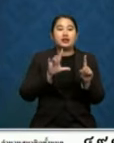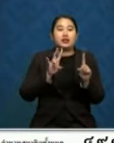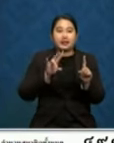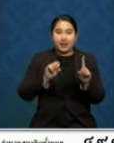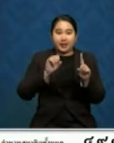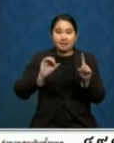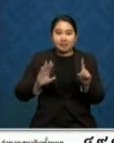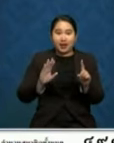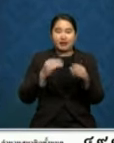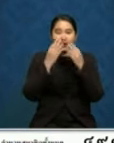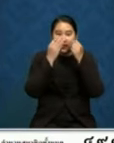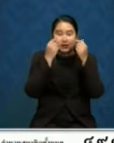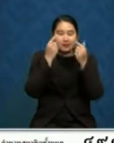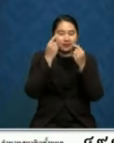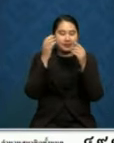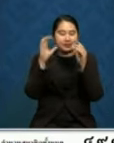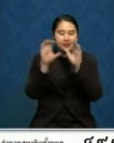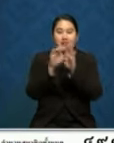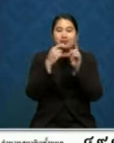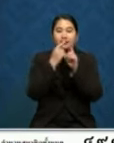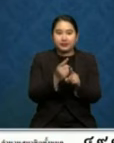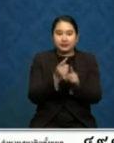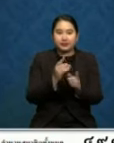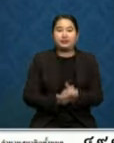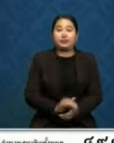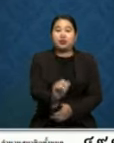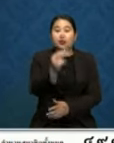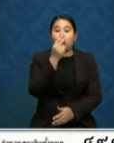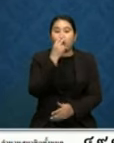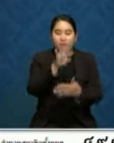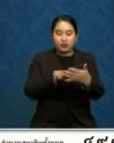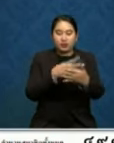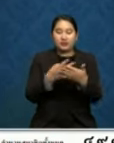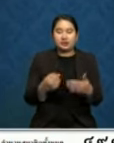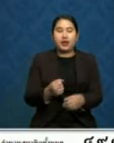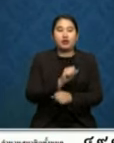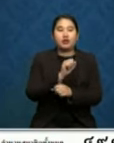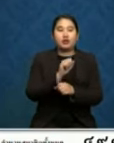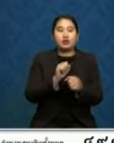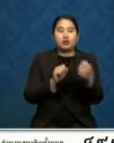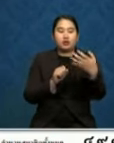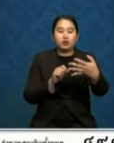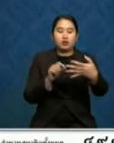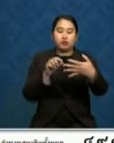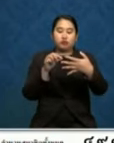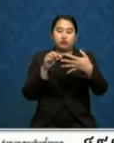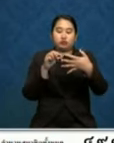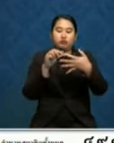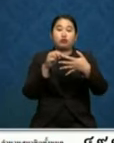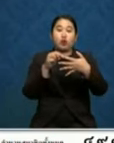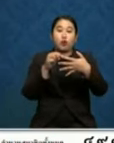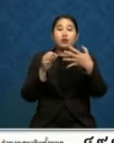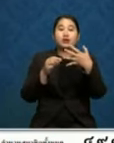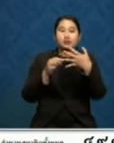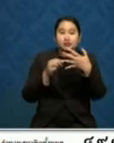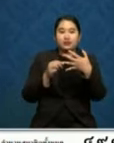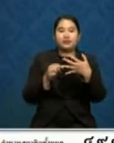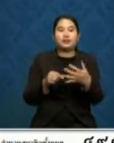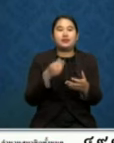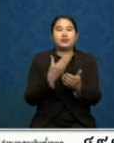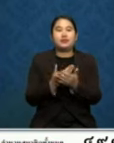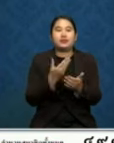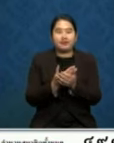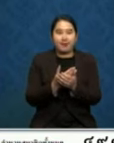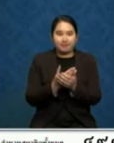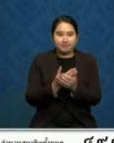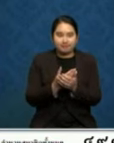ยมีรายละเอียดตามภาพสไลด์ครับท่านประธานอยากให้ดูข้อที่2และข้อที่4ครับค่าฟิล์มถ่านแฟ